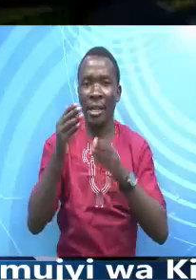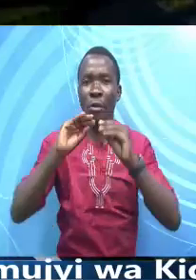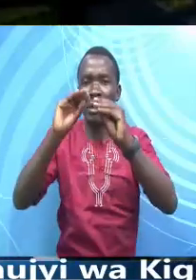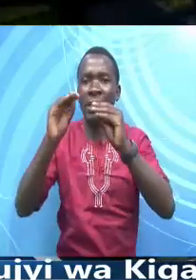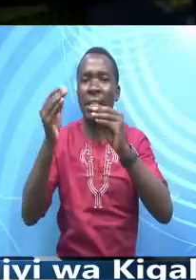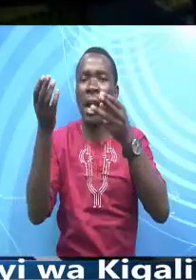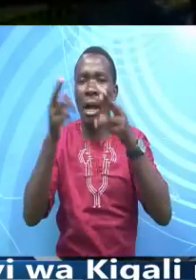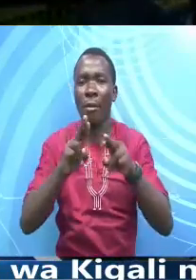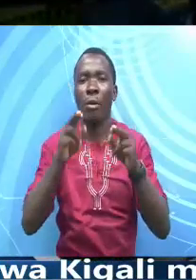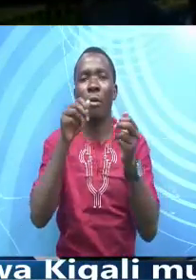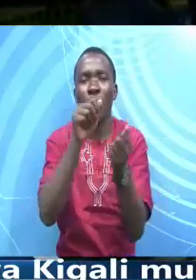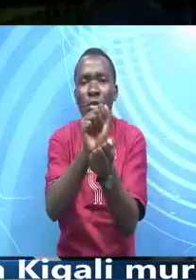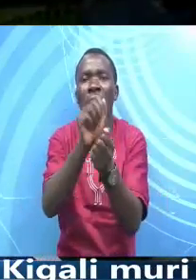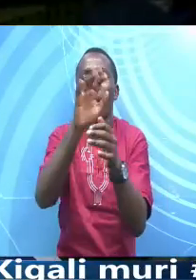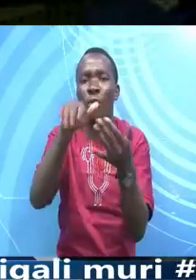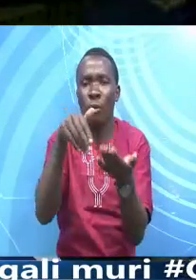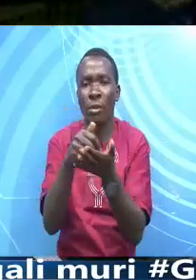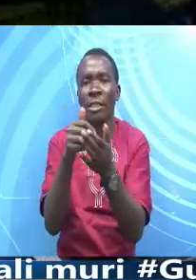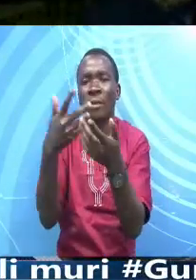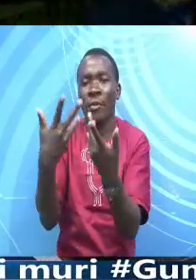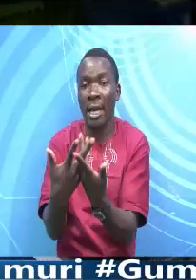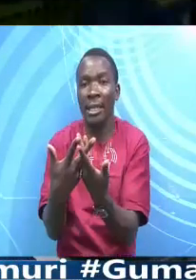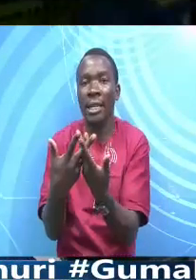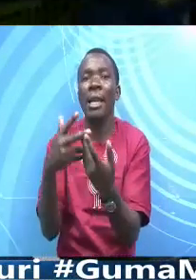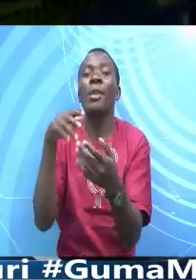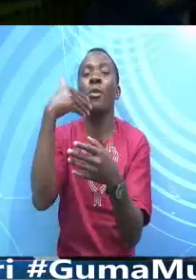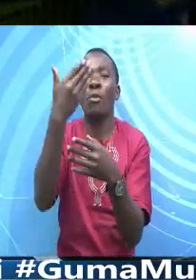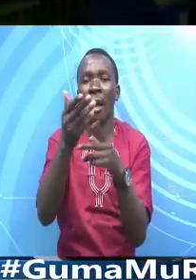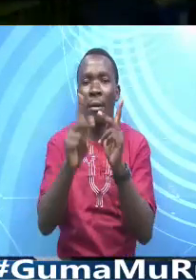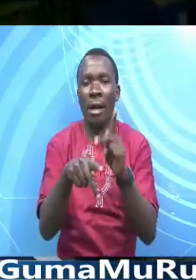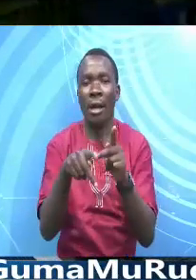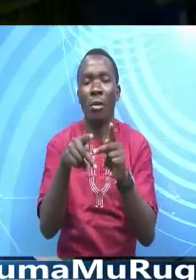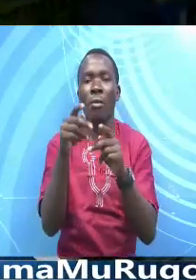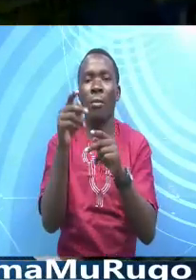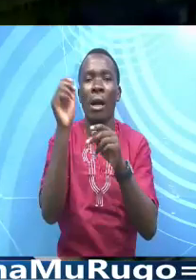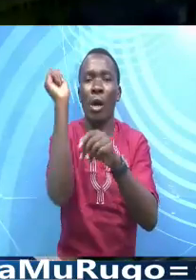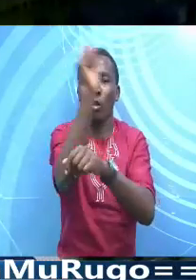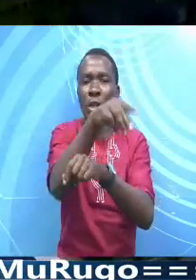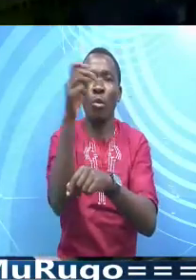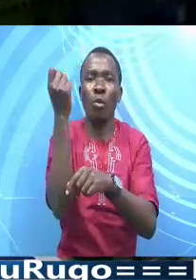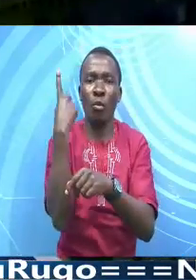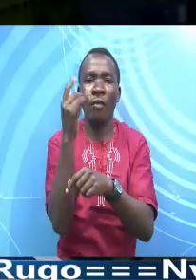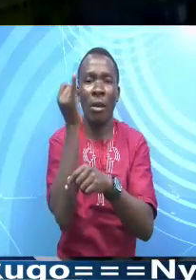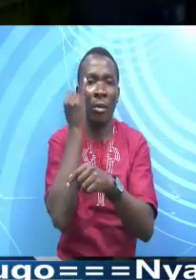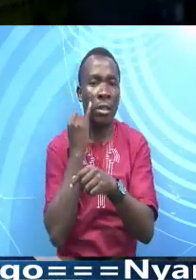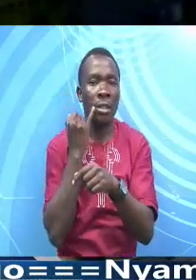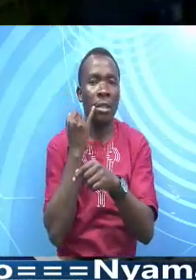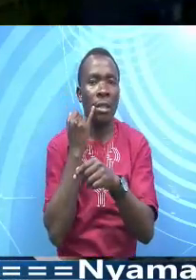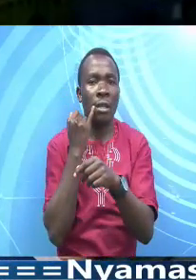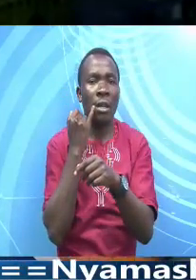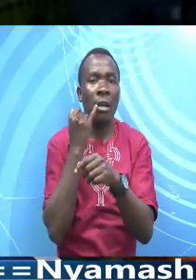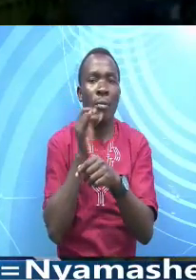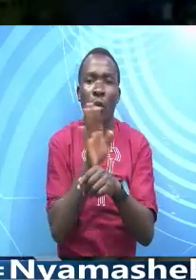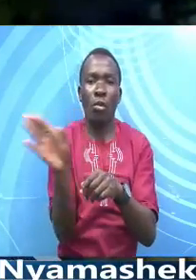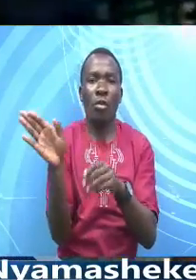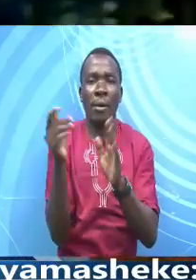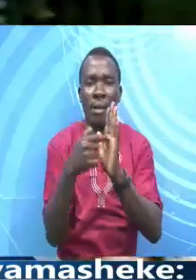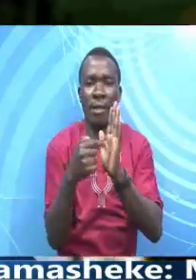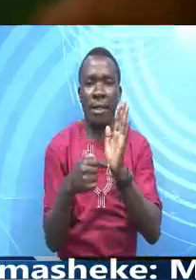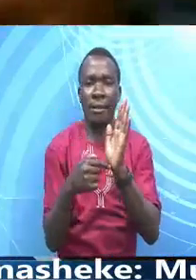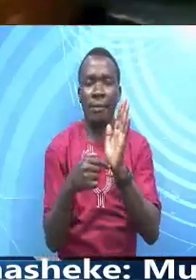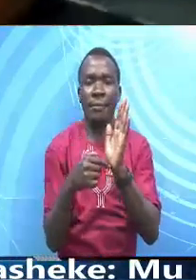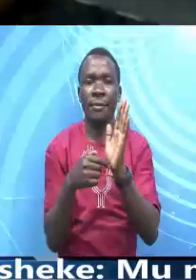byose byaragendanye bituma abantu bagenda barushaho kumva uburemere bwo kutubahiriza amabwiriza ubu abana